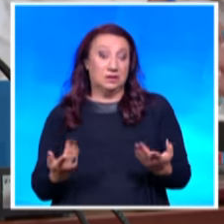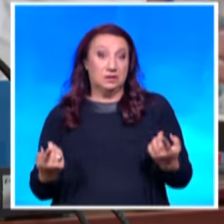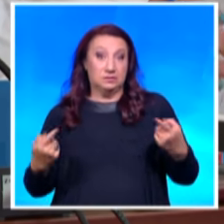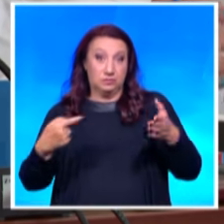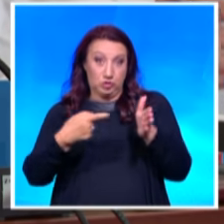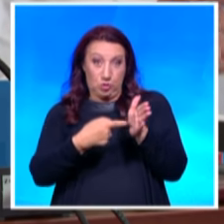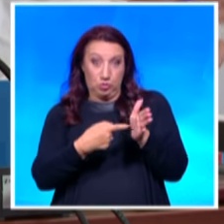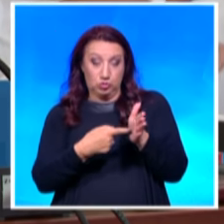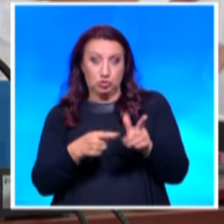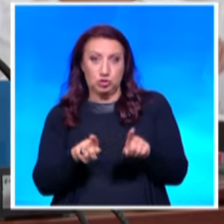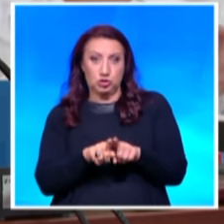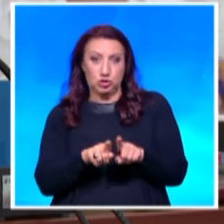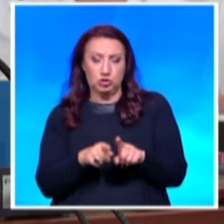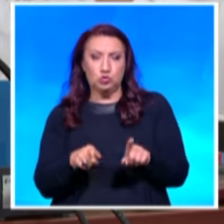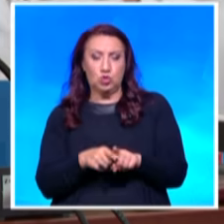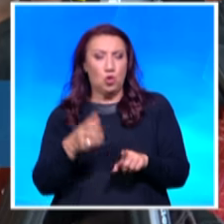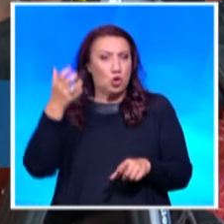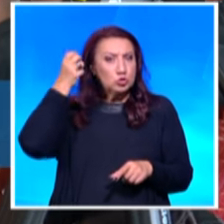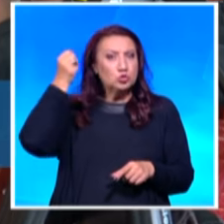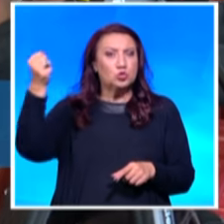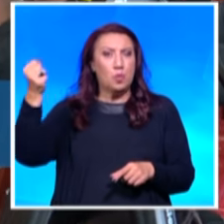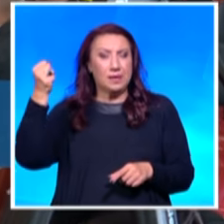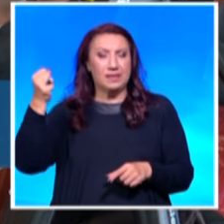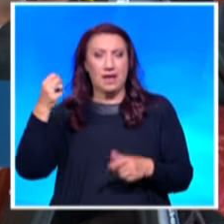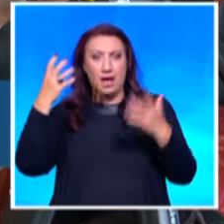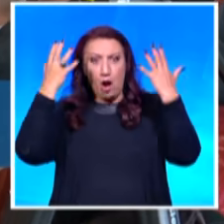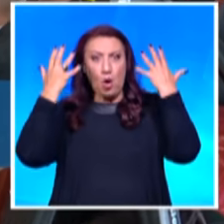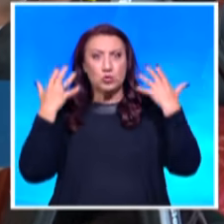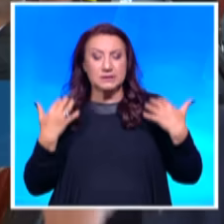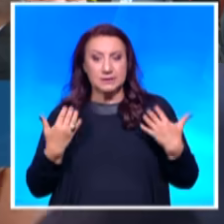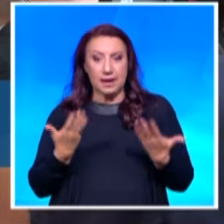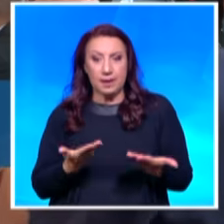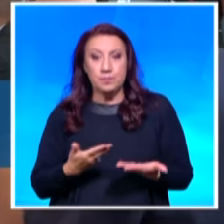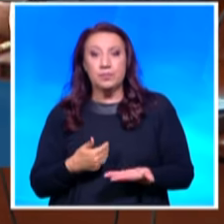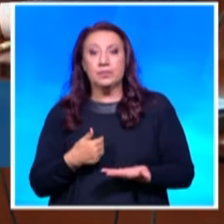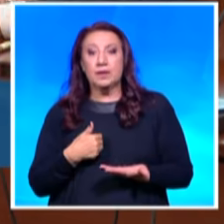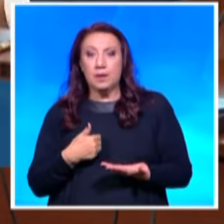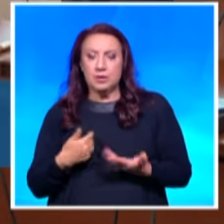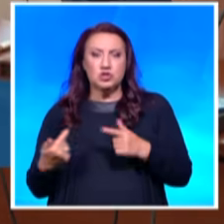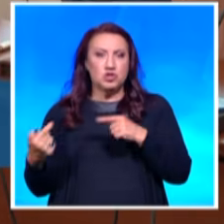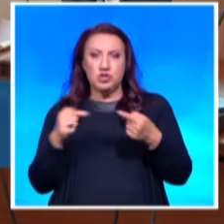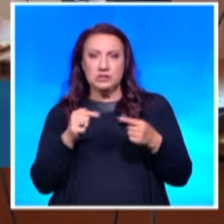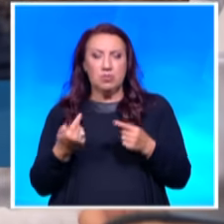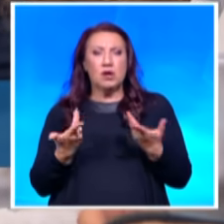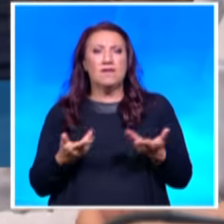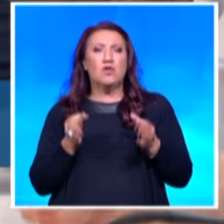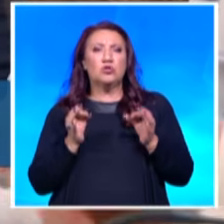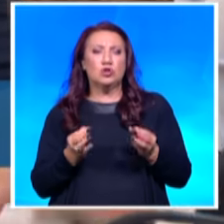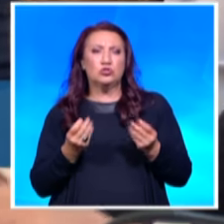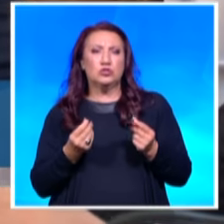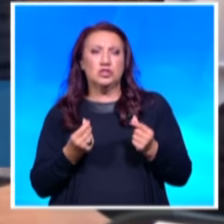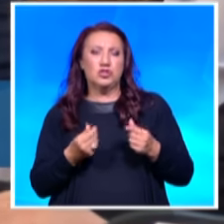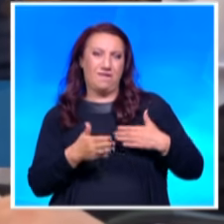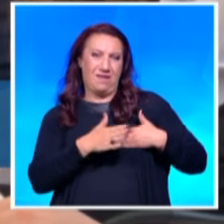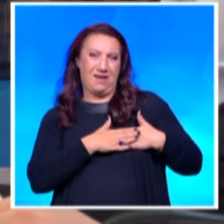повреда е и скубане на коса. Спор се появи за това какво точно означава интимна връзка, при която